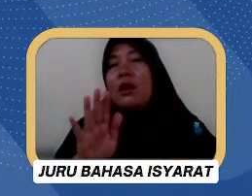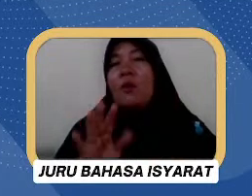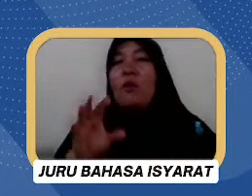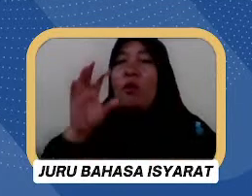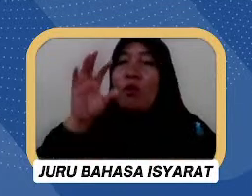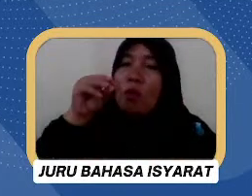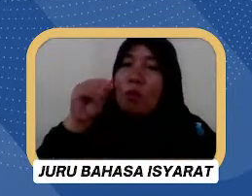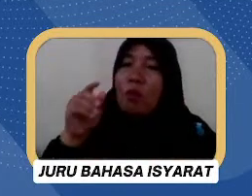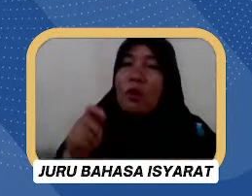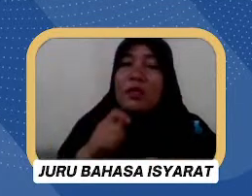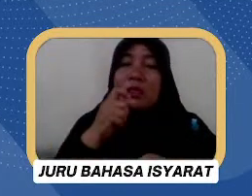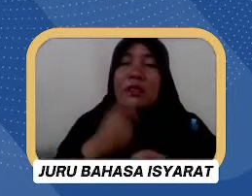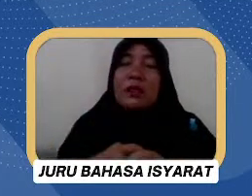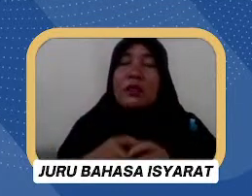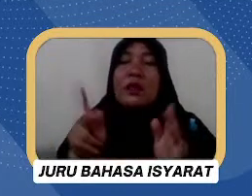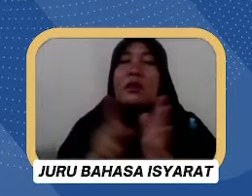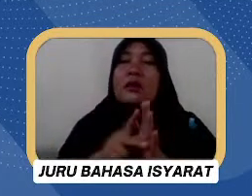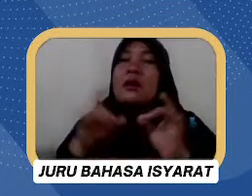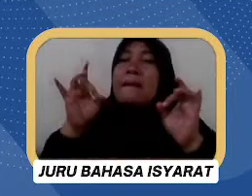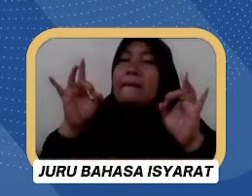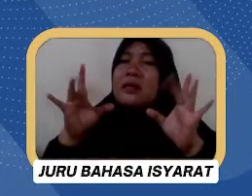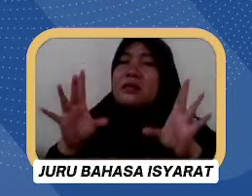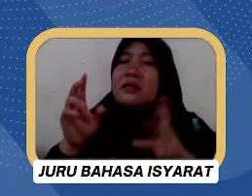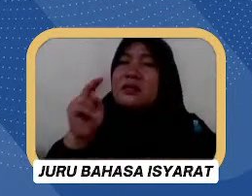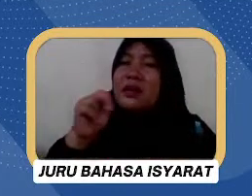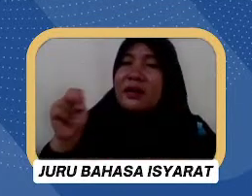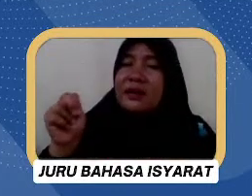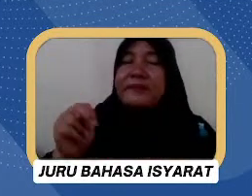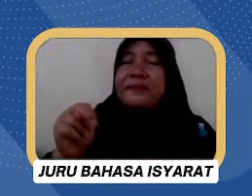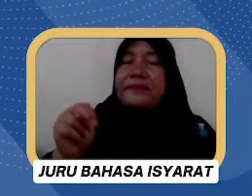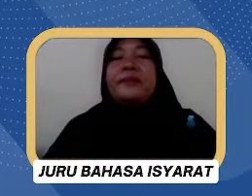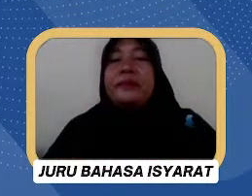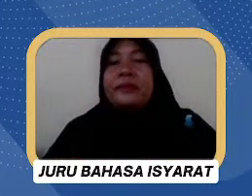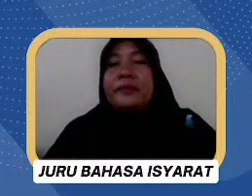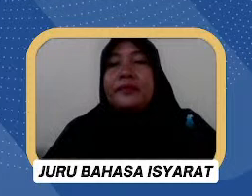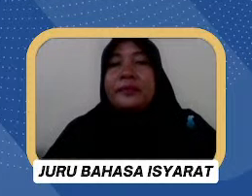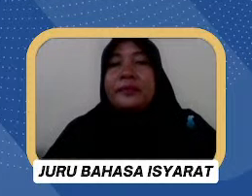Tahun 2008. Tentunya ada beberapa